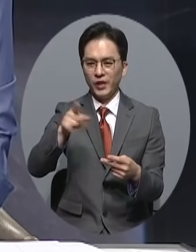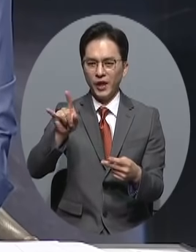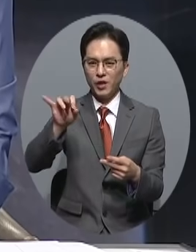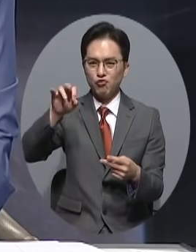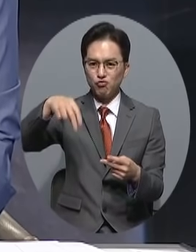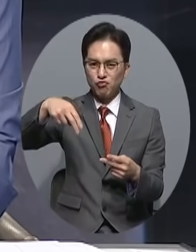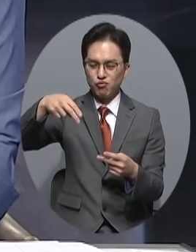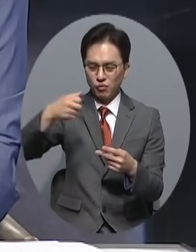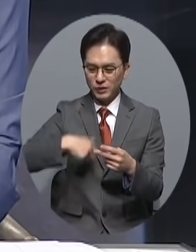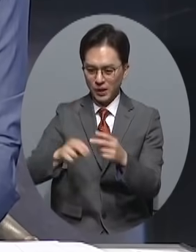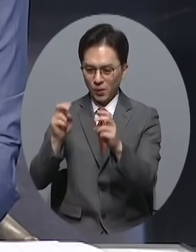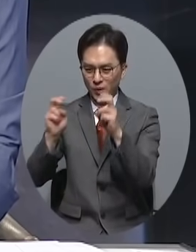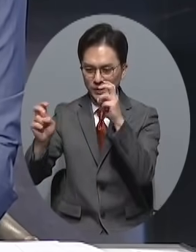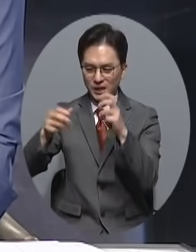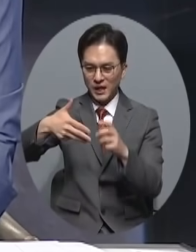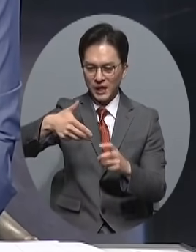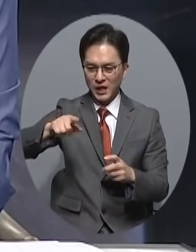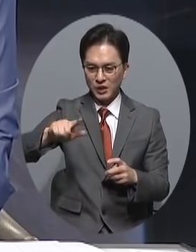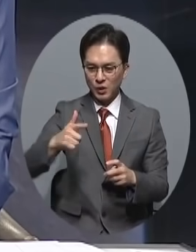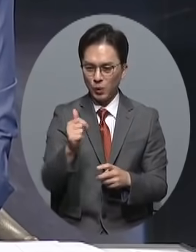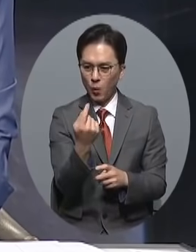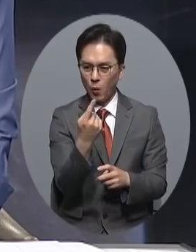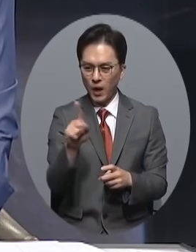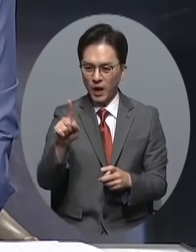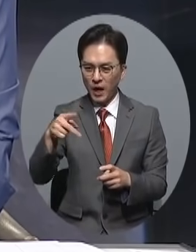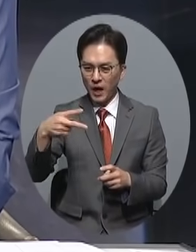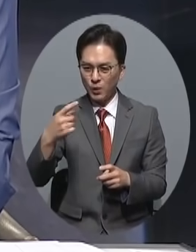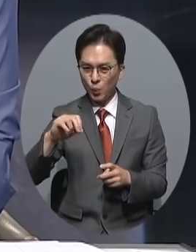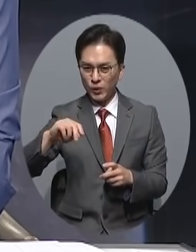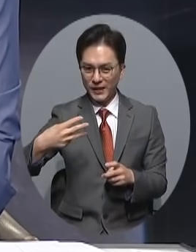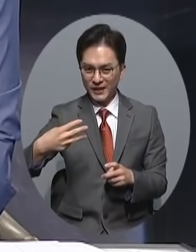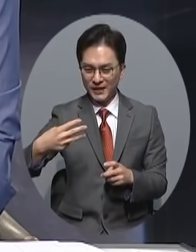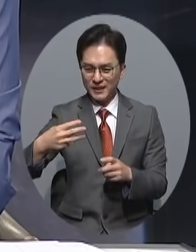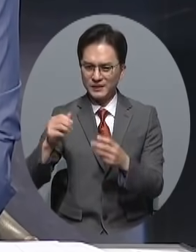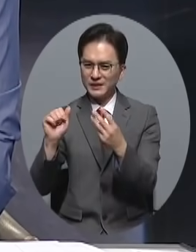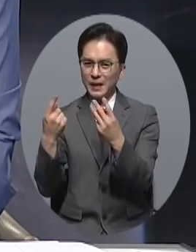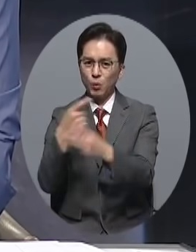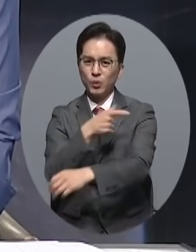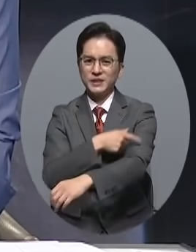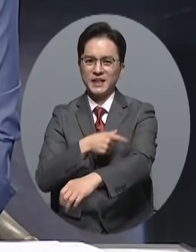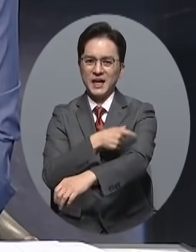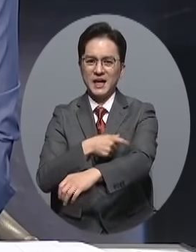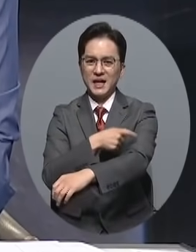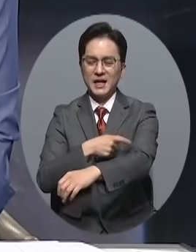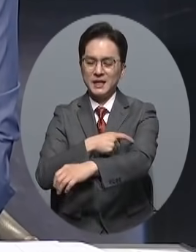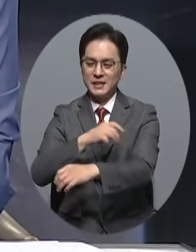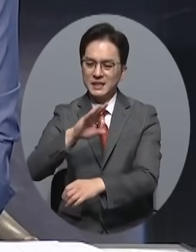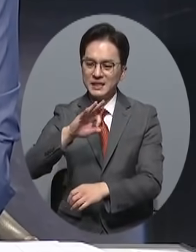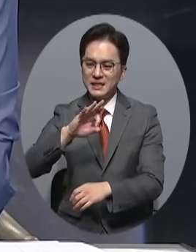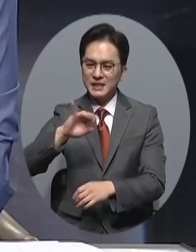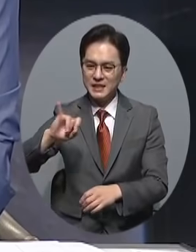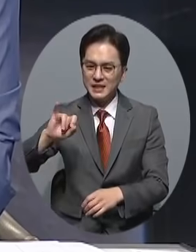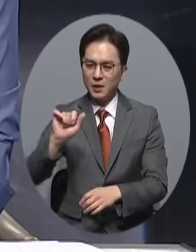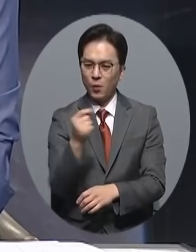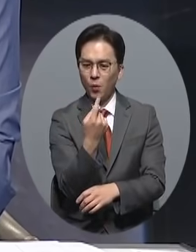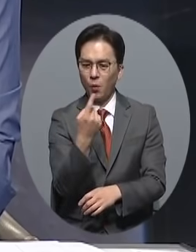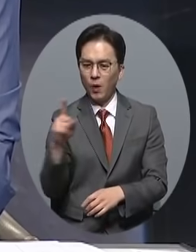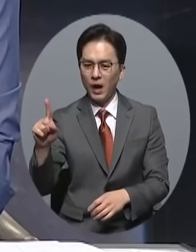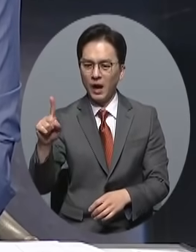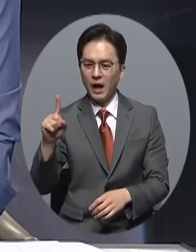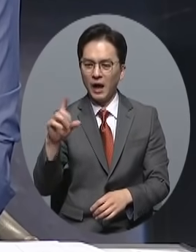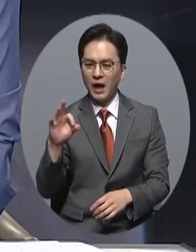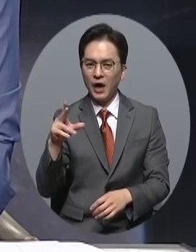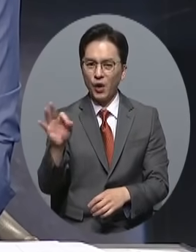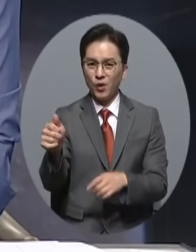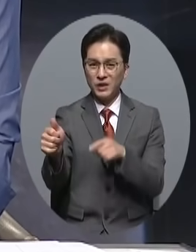이거는 예전에 보좌관과 국회의원 시절에 있었던 일을 가지고 너무 강제로 엮으려고 하는 거 아니냐. 이제